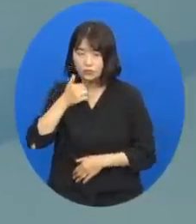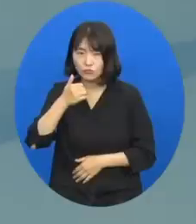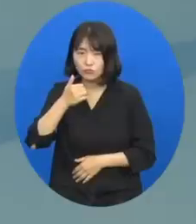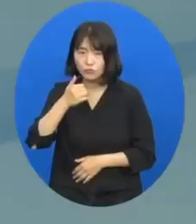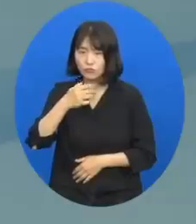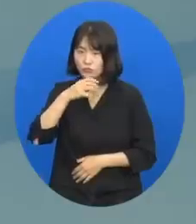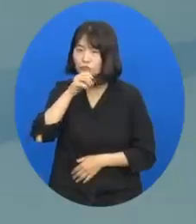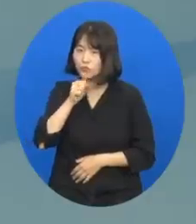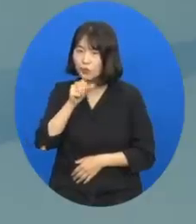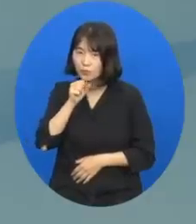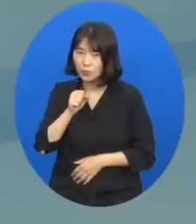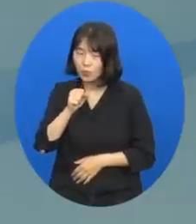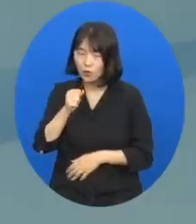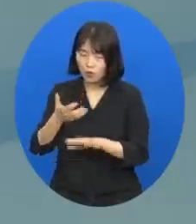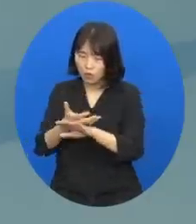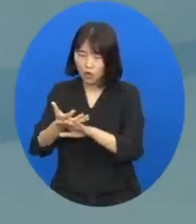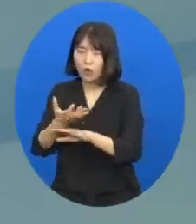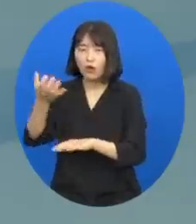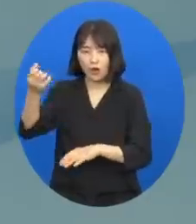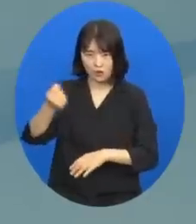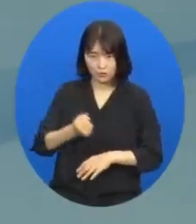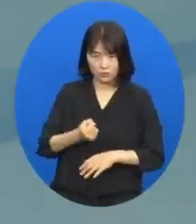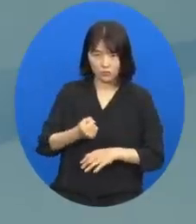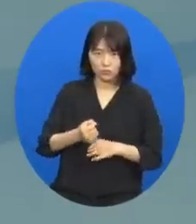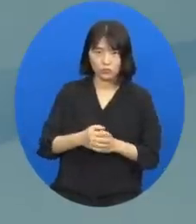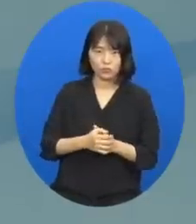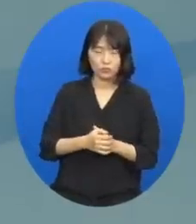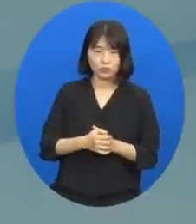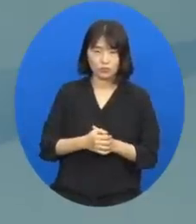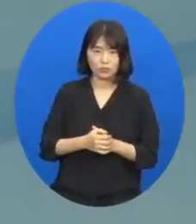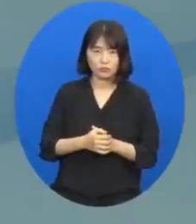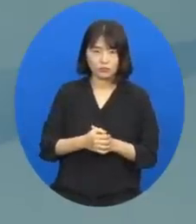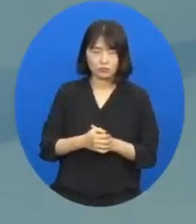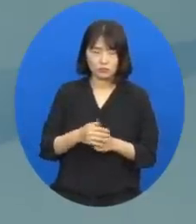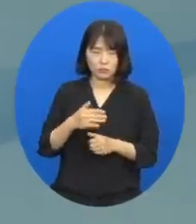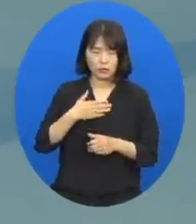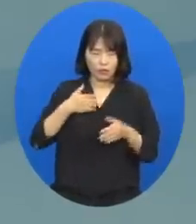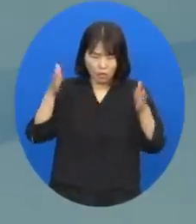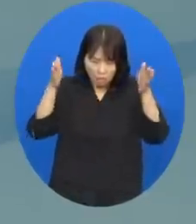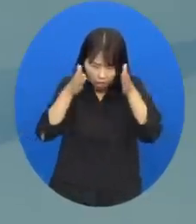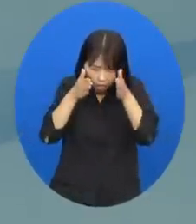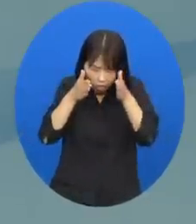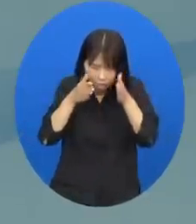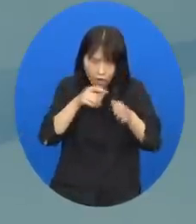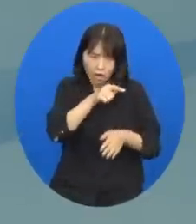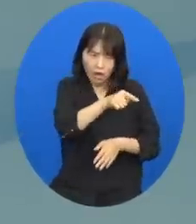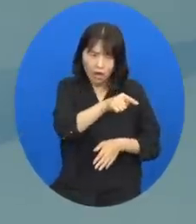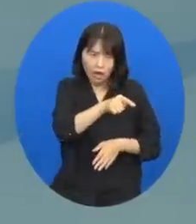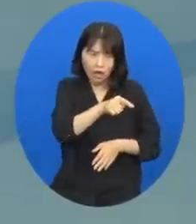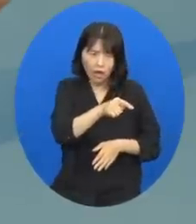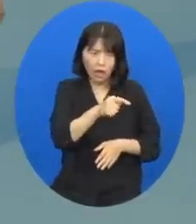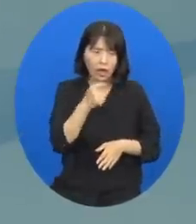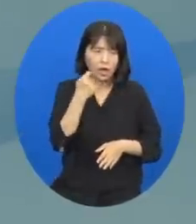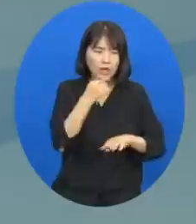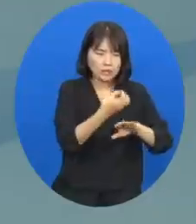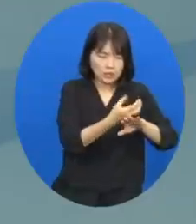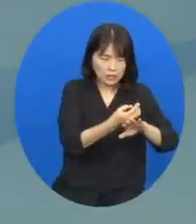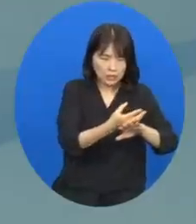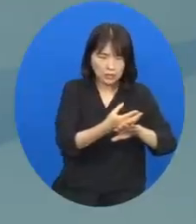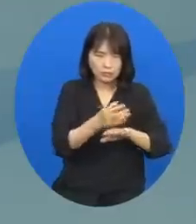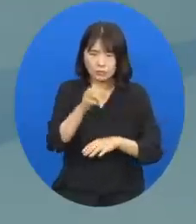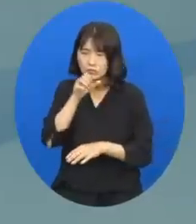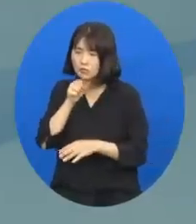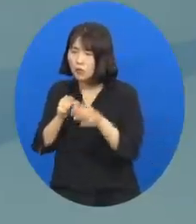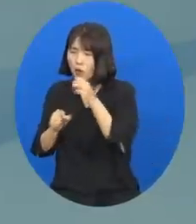시작 아조 받으면 어떻게 되는 거야 이제 금부 와 염소 툴을 비교하는 거예요 아저 친구는 금수 전대 나는 염소 털 인생이 네 이렇게 되는